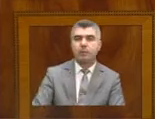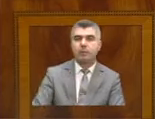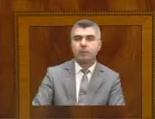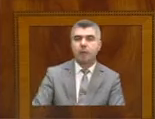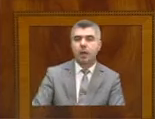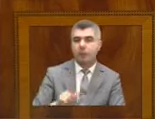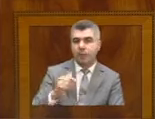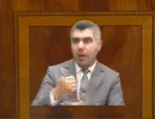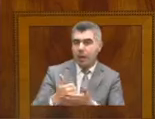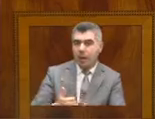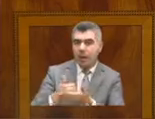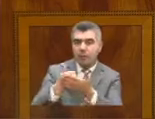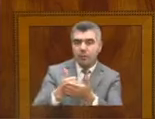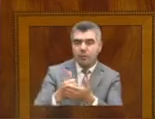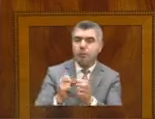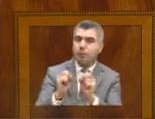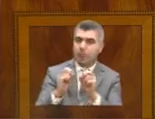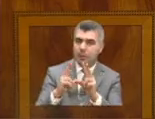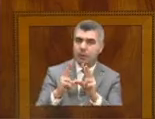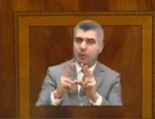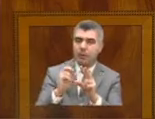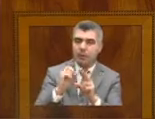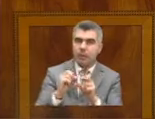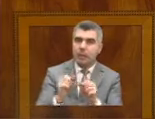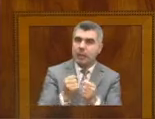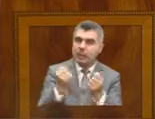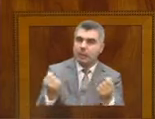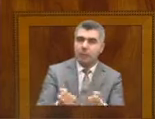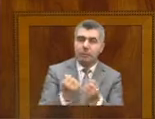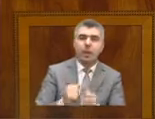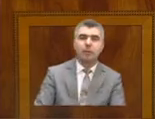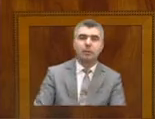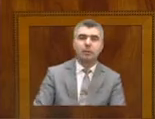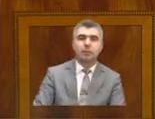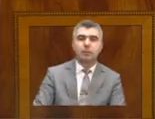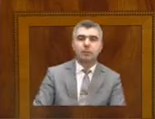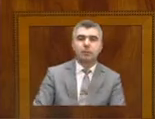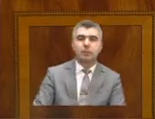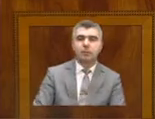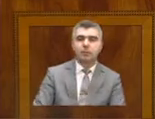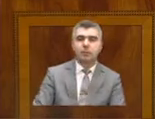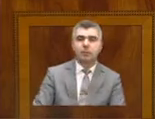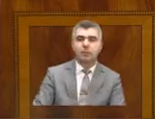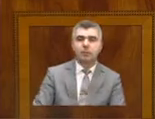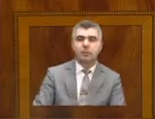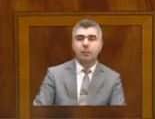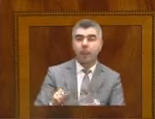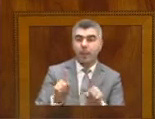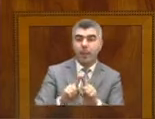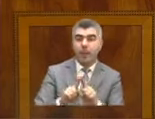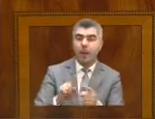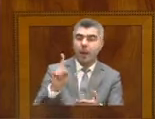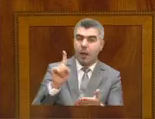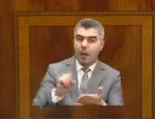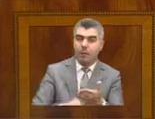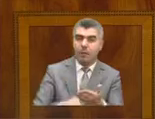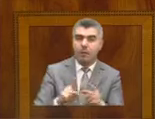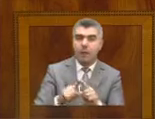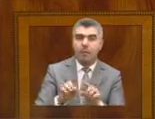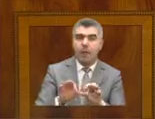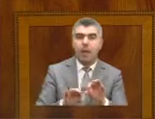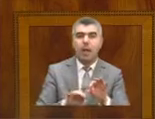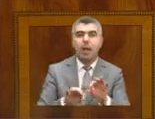وتوفر لهم إمكانية المساهمة في التنمية. وعليه سيتم تفعيل عدة إجراءات